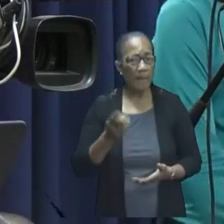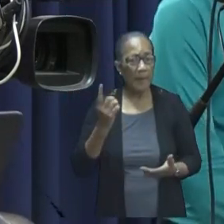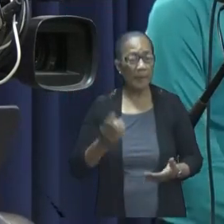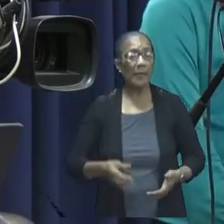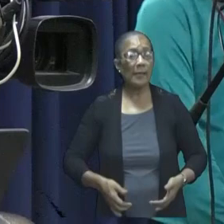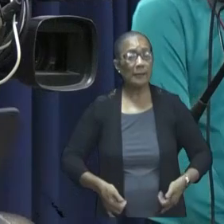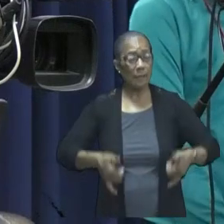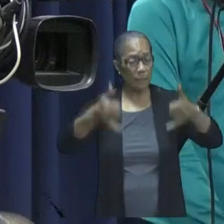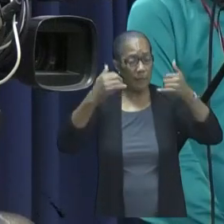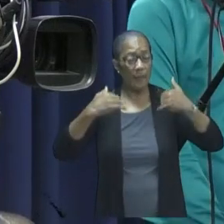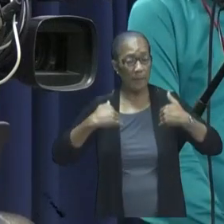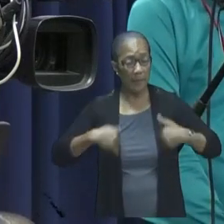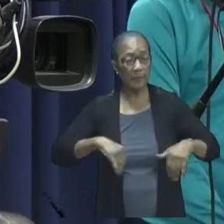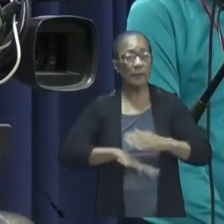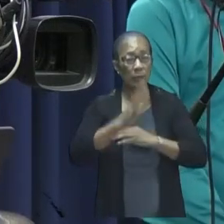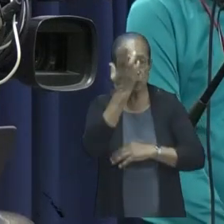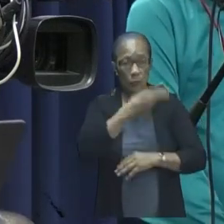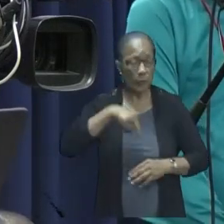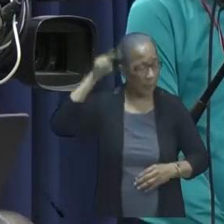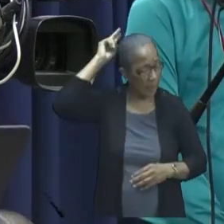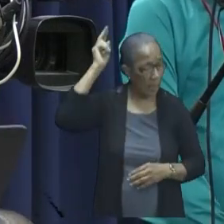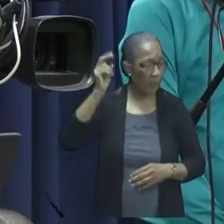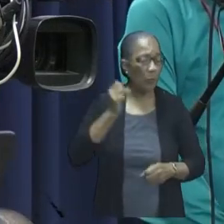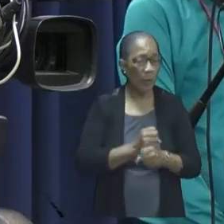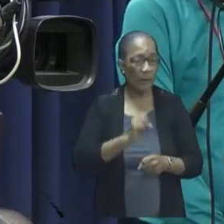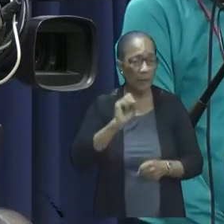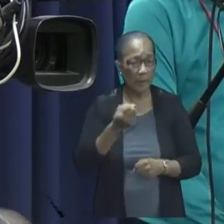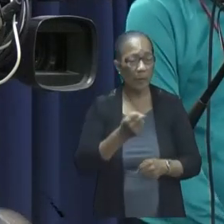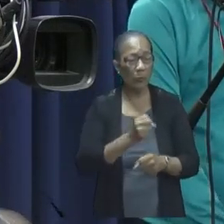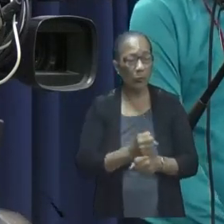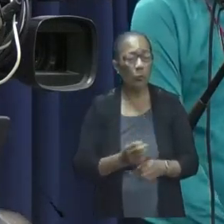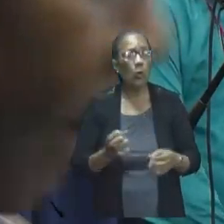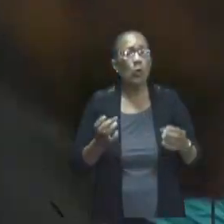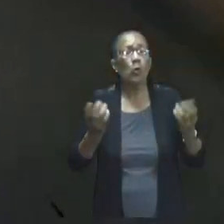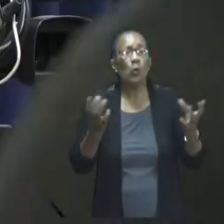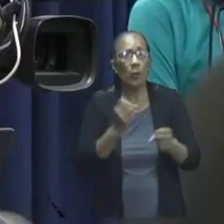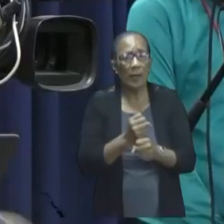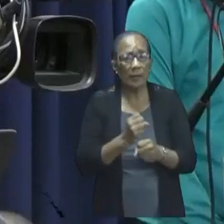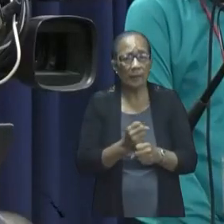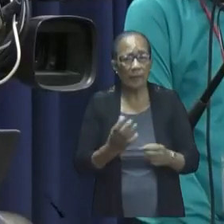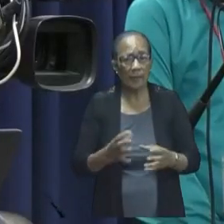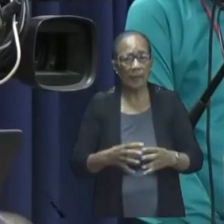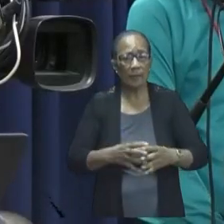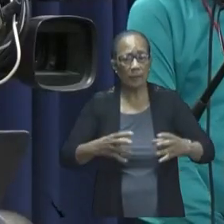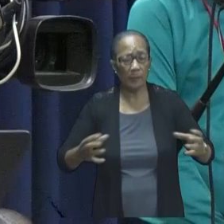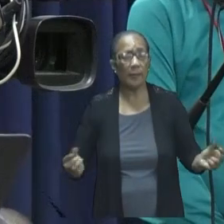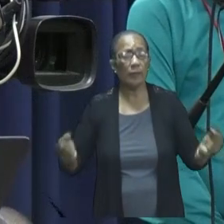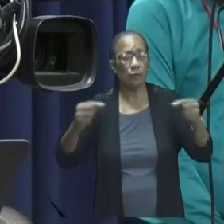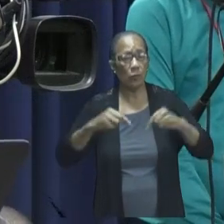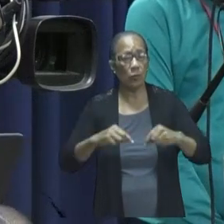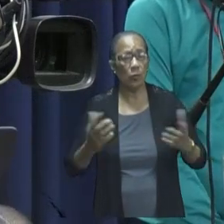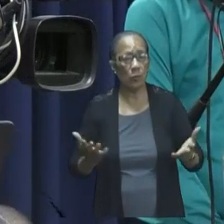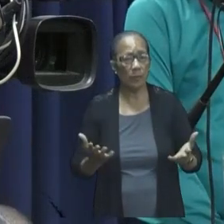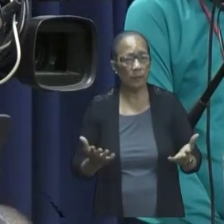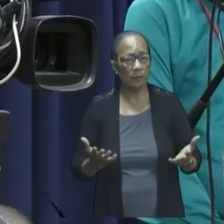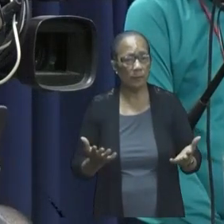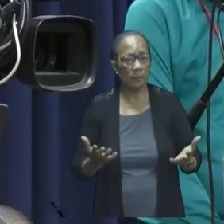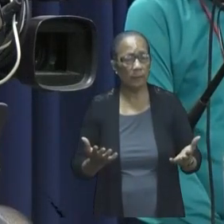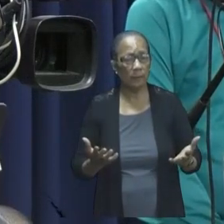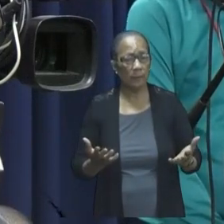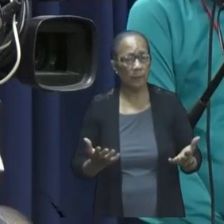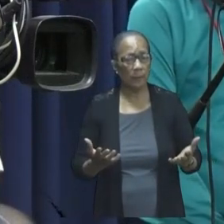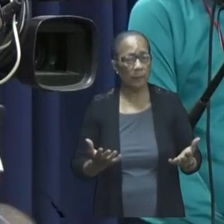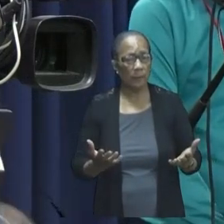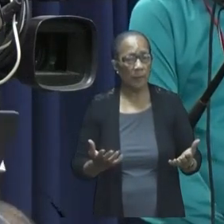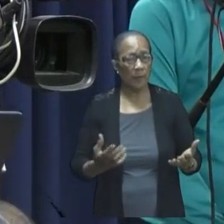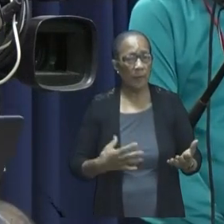wij hoe werkt dat dan kan je blijven vraag of die bedrijven komen als de mensen er niet zijn dus ik heb er al eens eerder